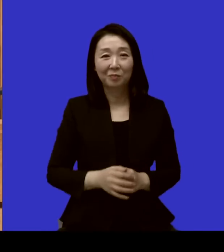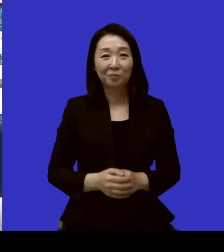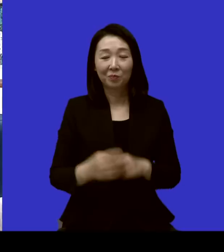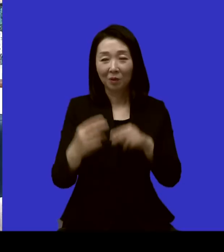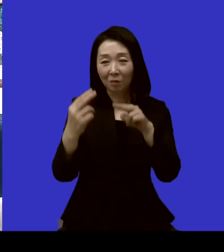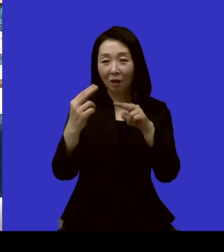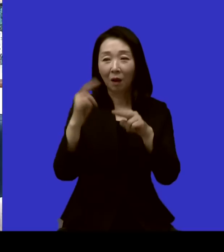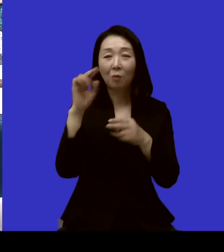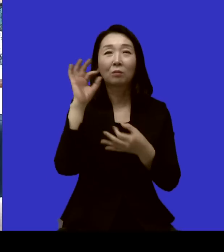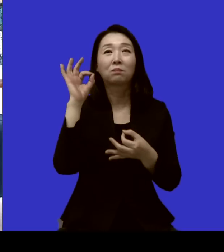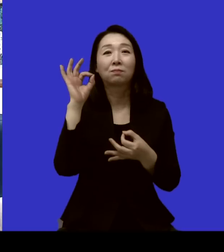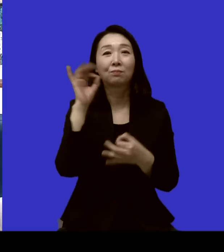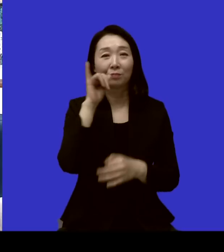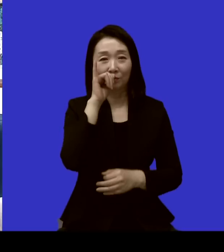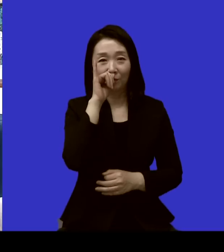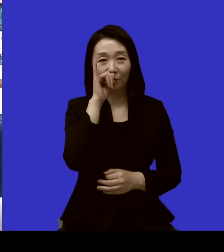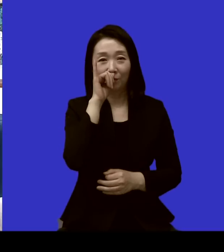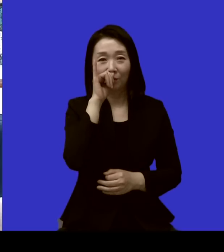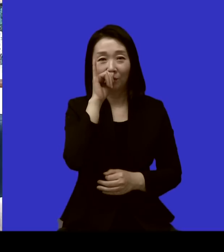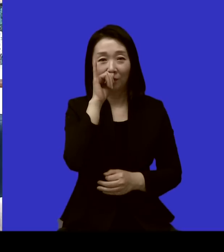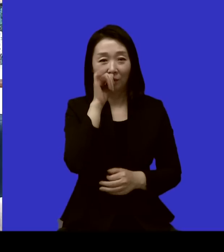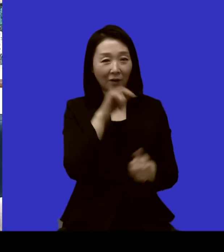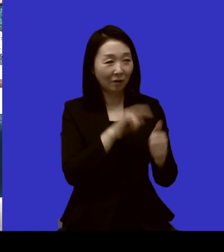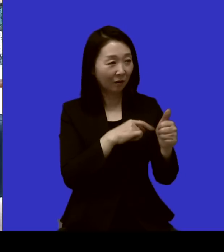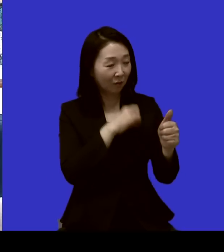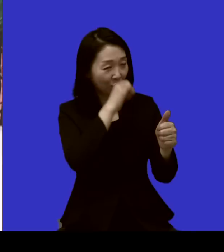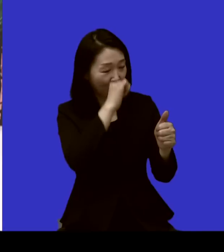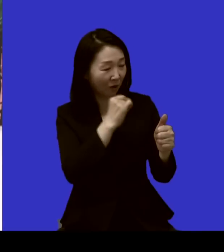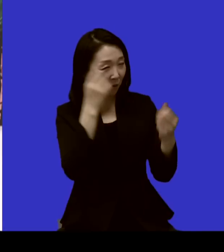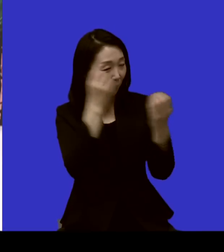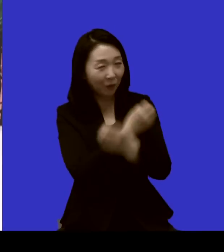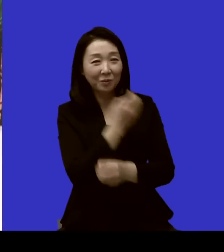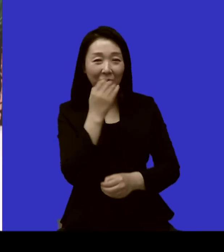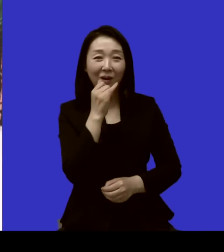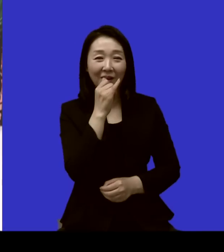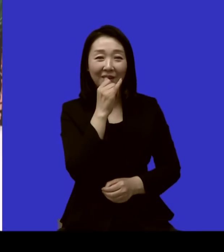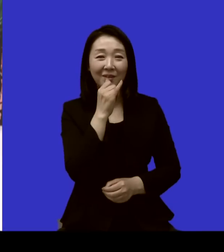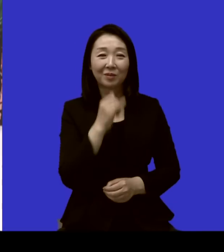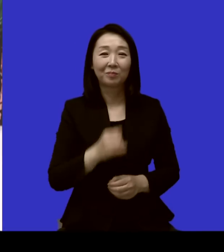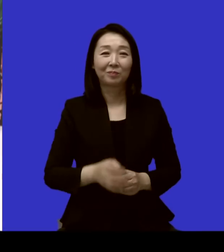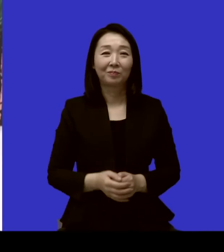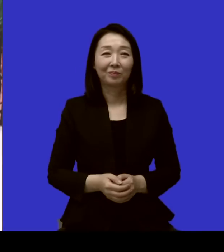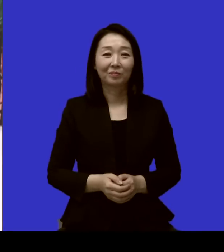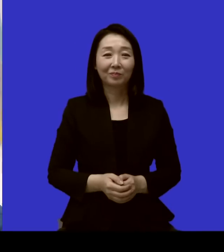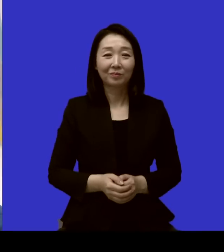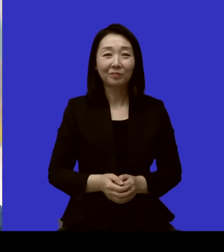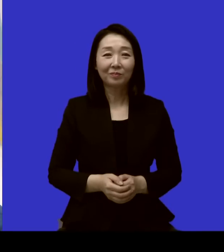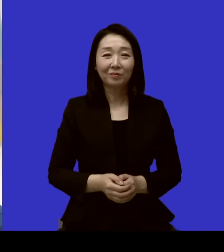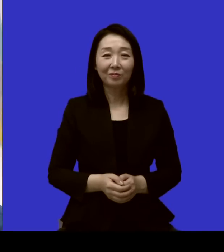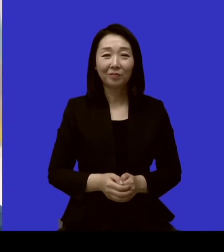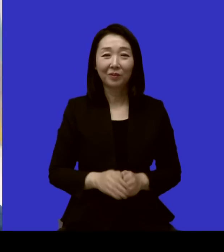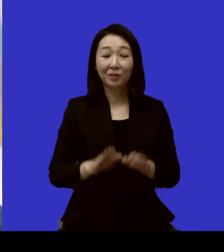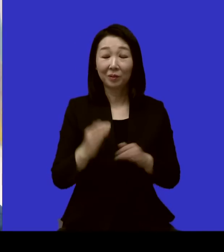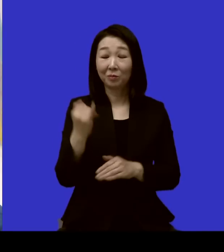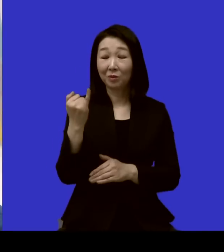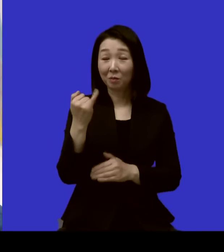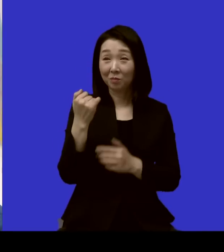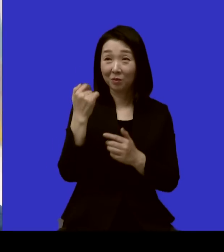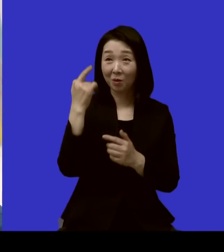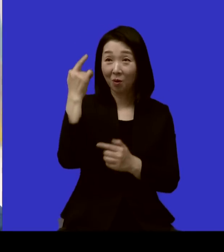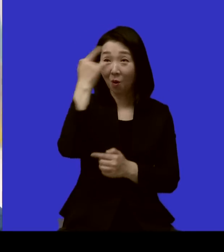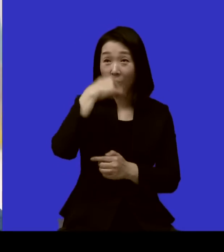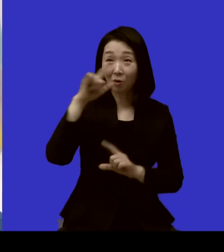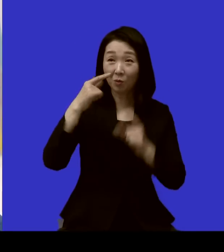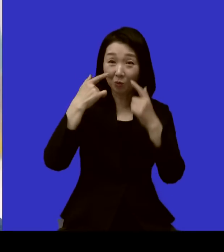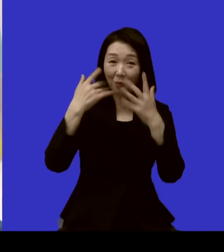바라보고 아무것도 안 하고 있으니까 예. 야, 이 남자가 나 좋아하는 저- 줄 그렇지, 알았어. 그렇지, 그렇죠. 예, 예. 나 그게 착각했을 반이지. 것 같아요. 예, 그게 반이죠. 지금도 그 사서 누님의 이목구비는 또렷이 기억이